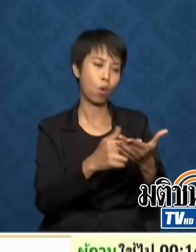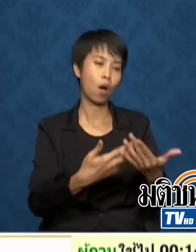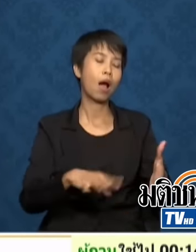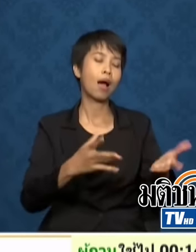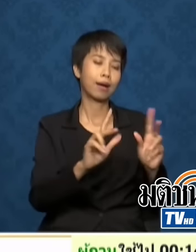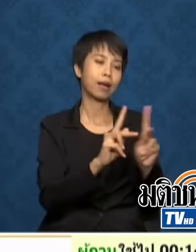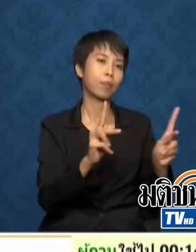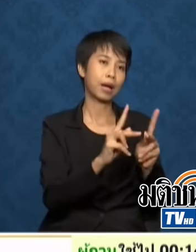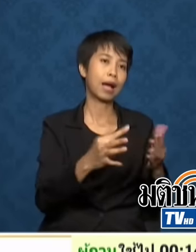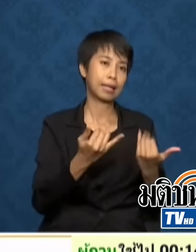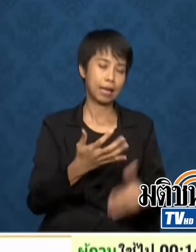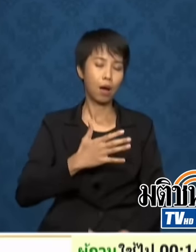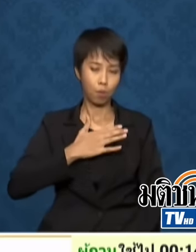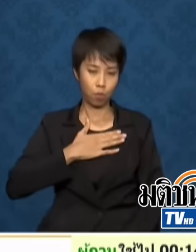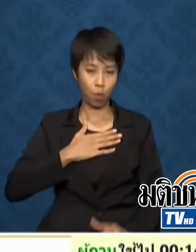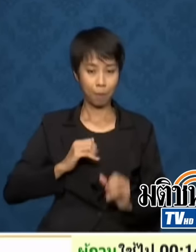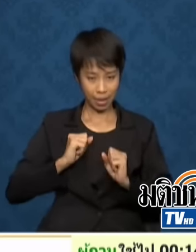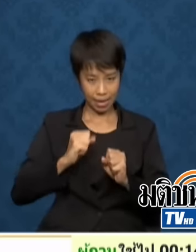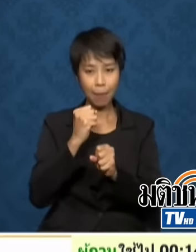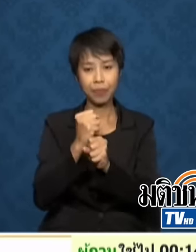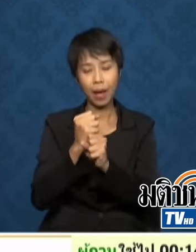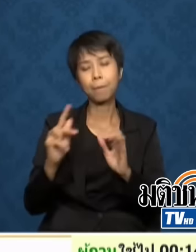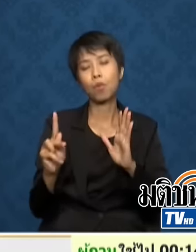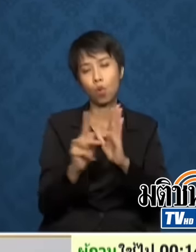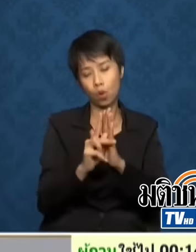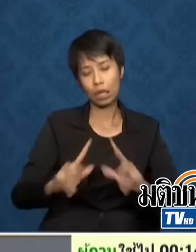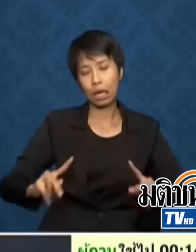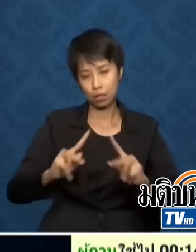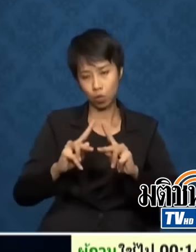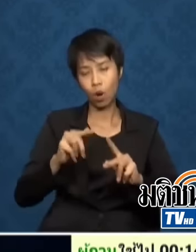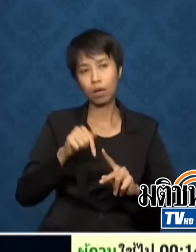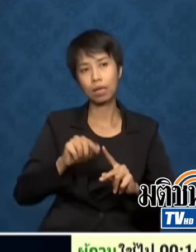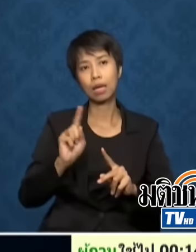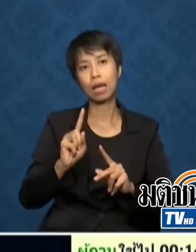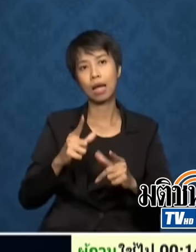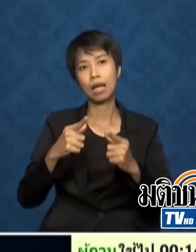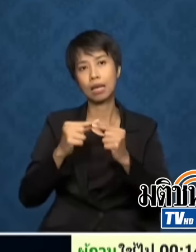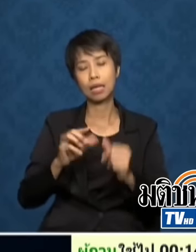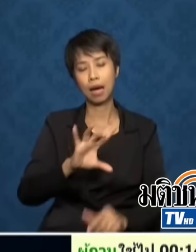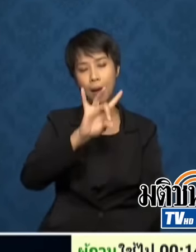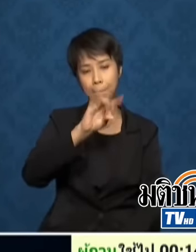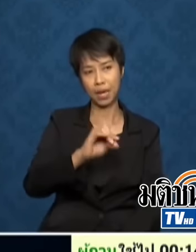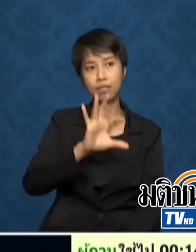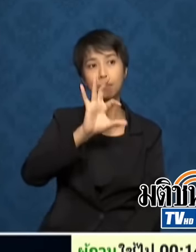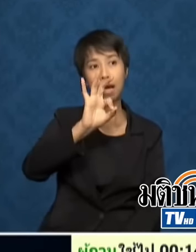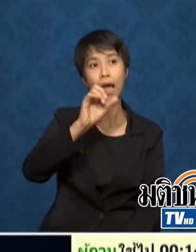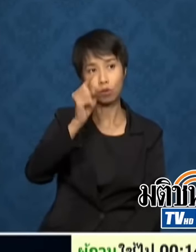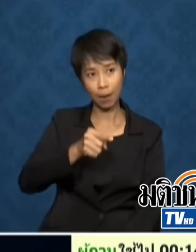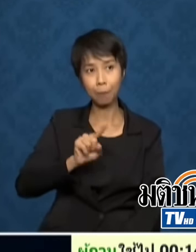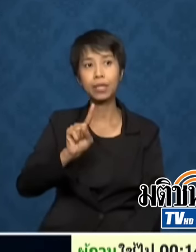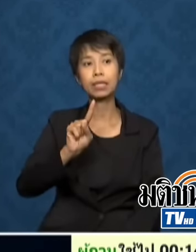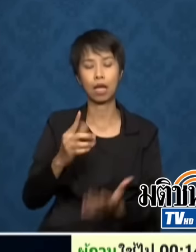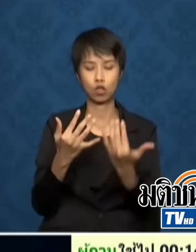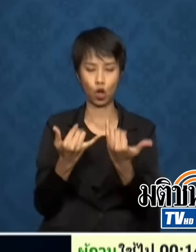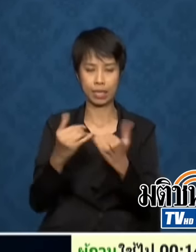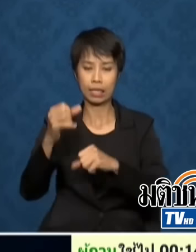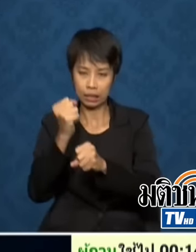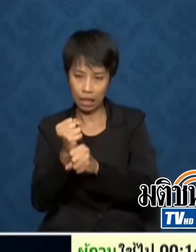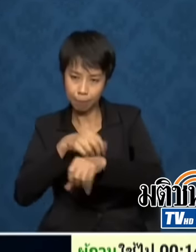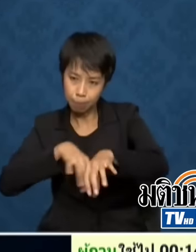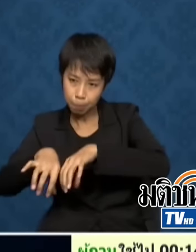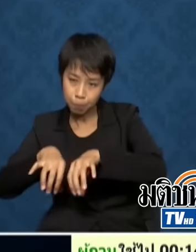ระทรวงที่ผมพยายามจะออกตอนนี้มีออกอย่างเดียวคือ89/1กำลังทำประชาพิจารณ์คือ